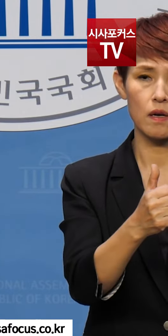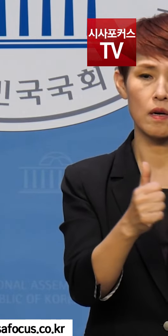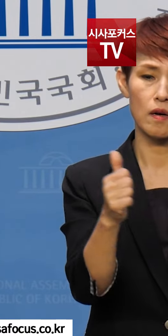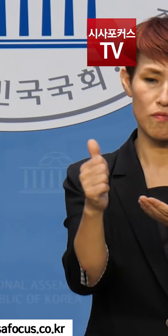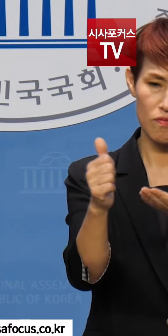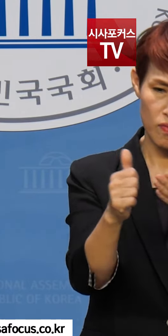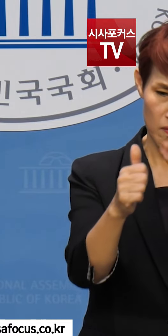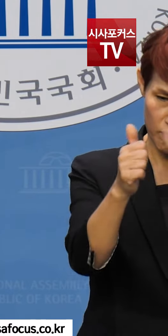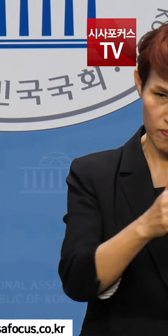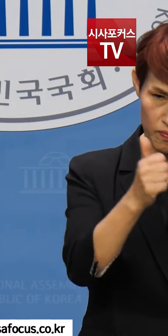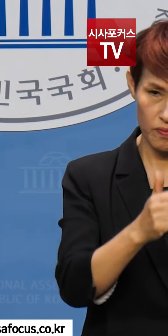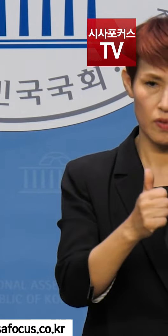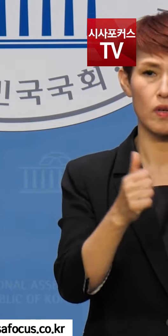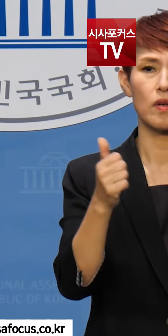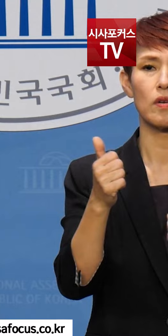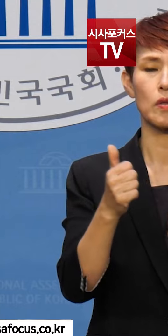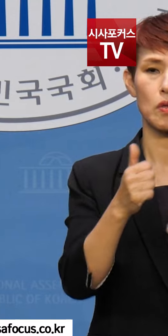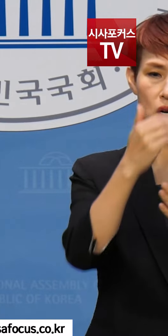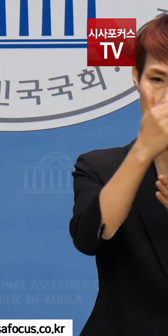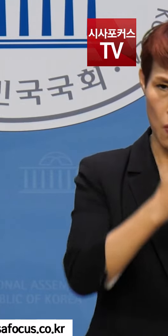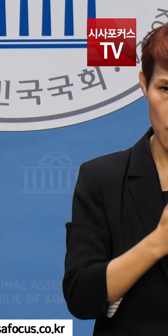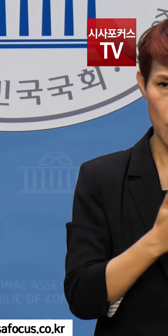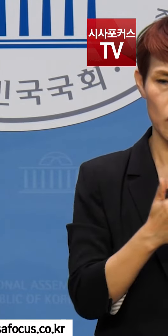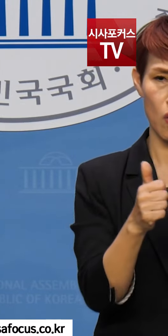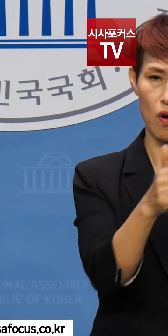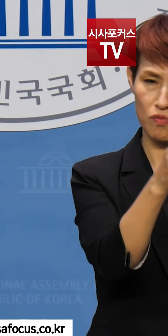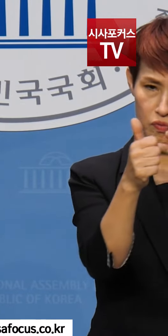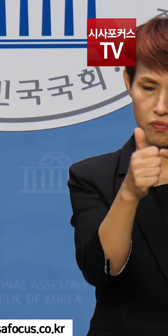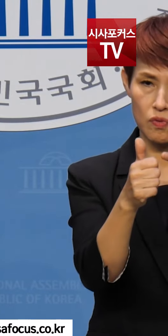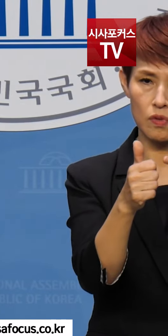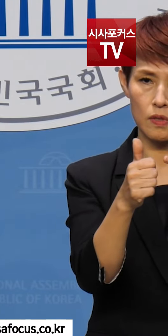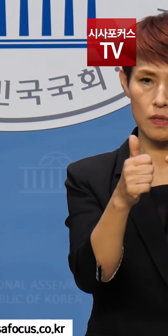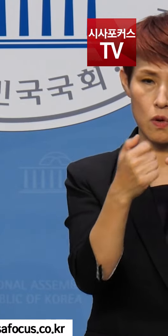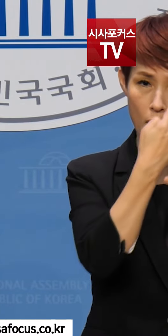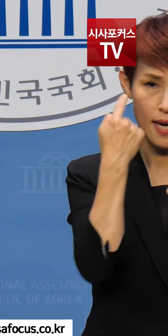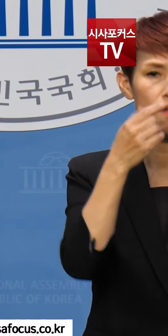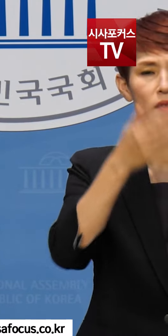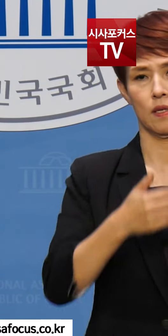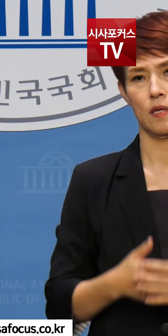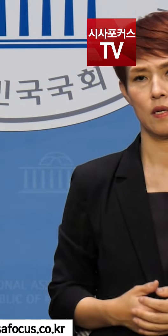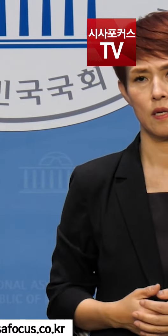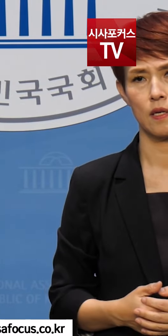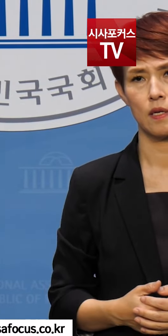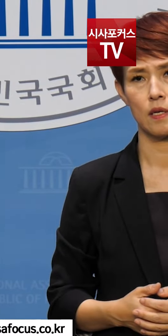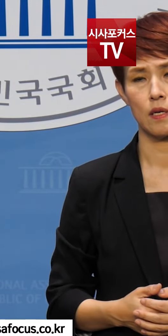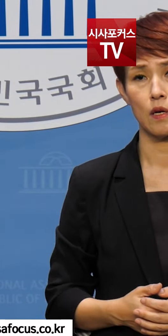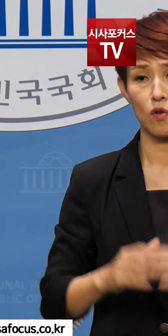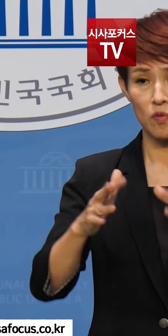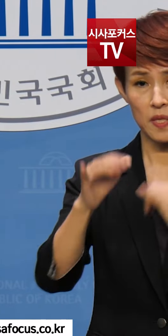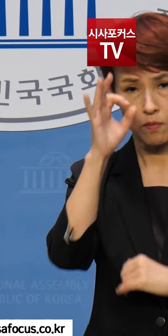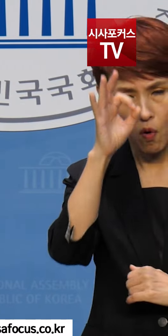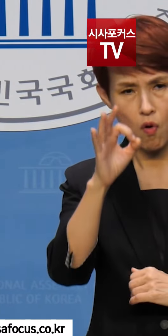기록, 폐쇄회로 유무 등을 확인하라고 지시했습니다. 국민이 납득할 수 있는 결과를 내놓아야 할